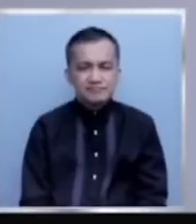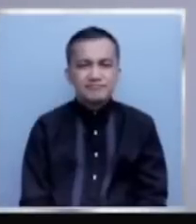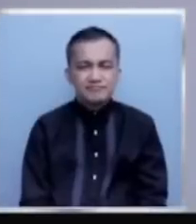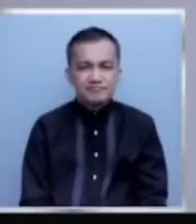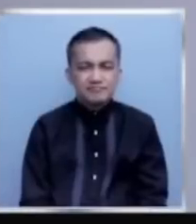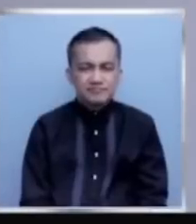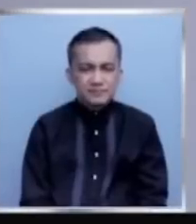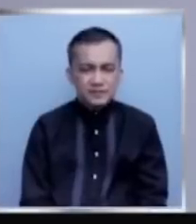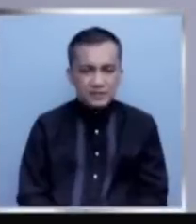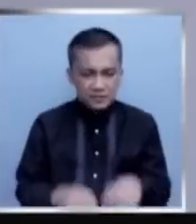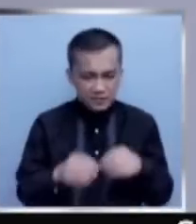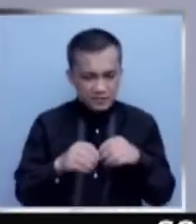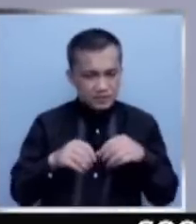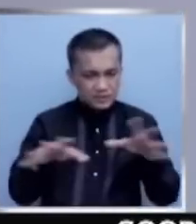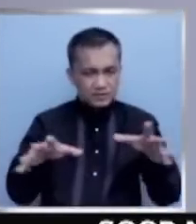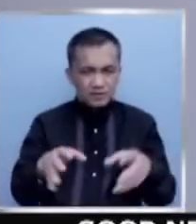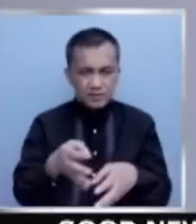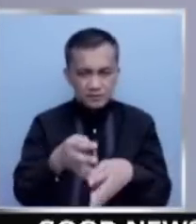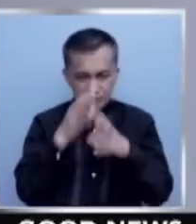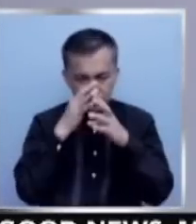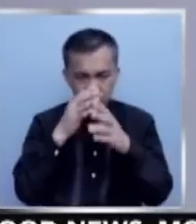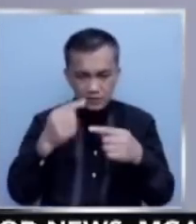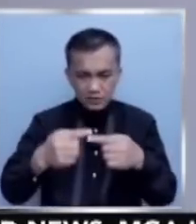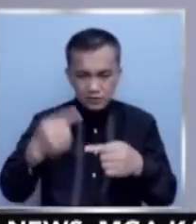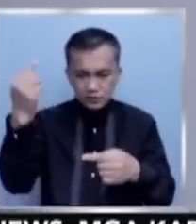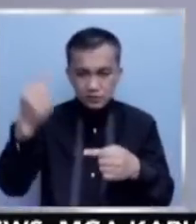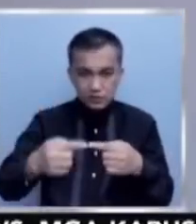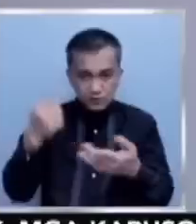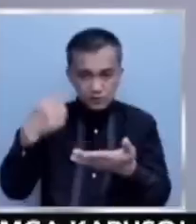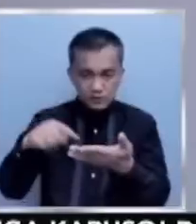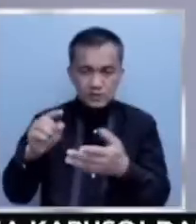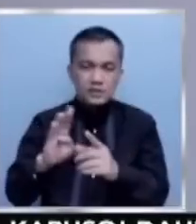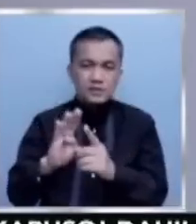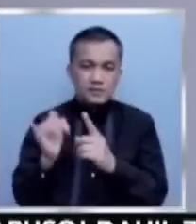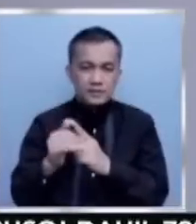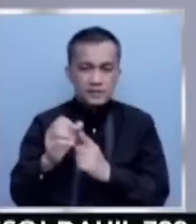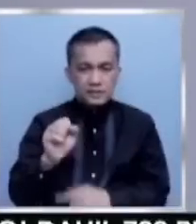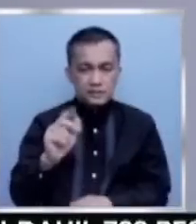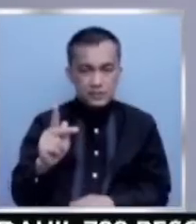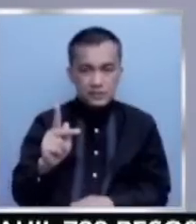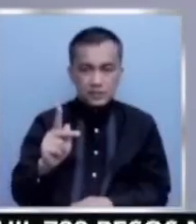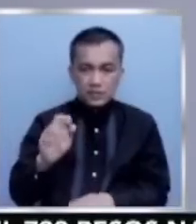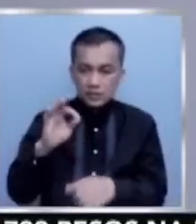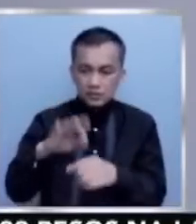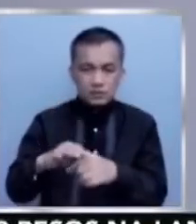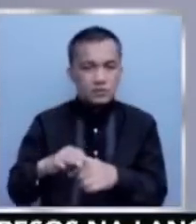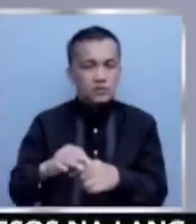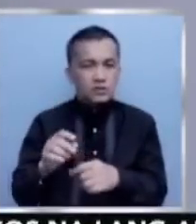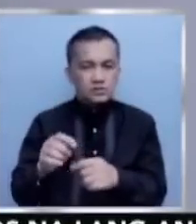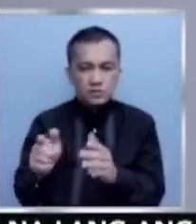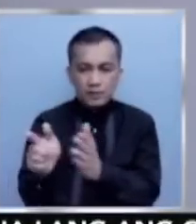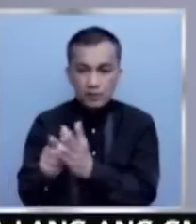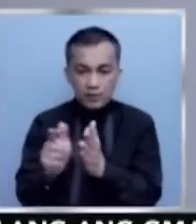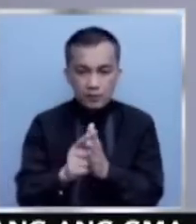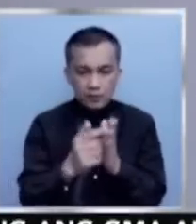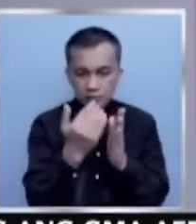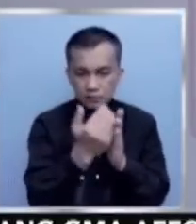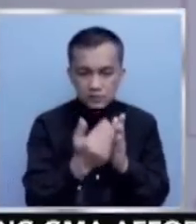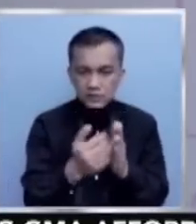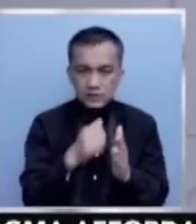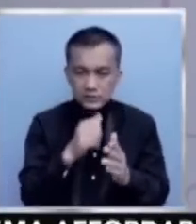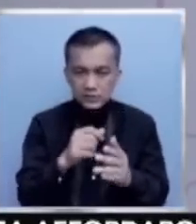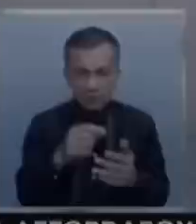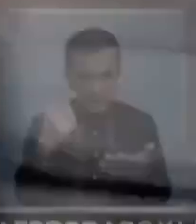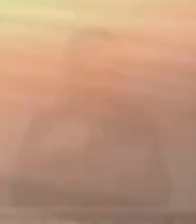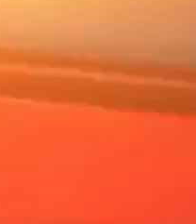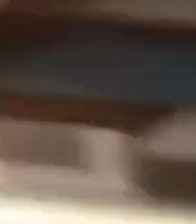Nakalatag na po ang mas mahigpit na mga checkpoint para sa barangay at SK elections. Ang ilang bawal para hindi masita, alamin sa live